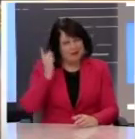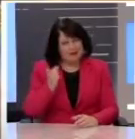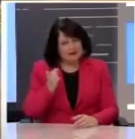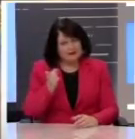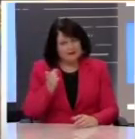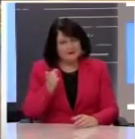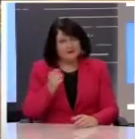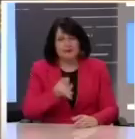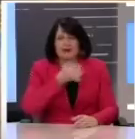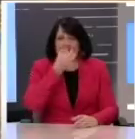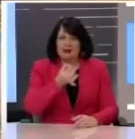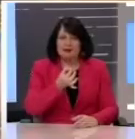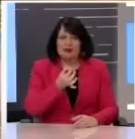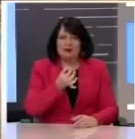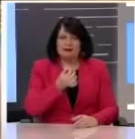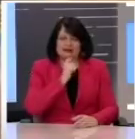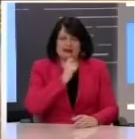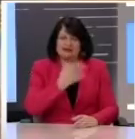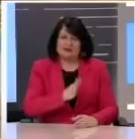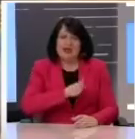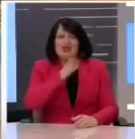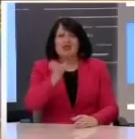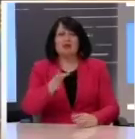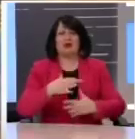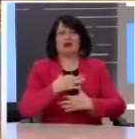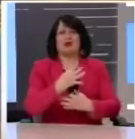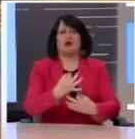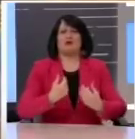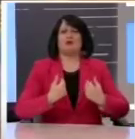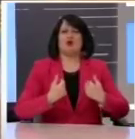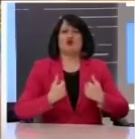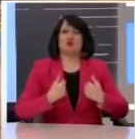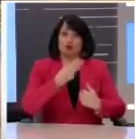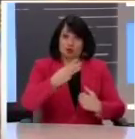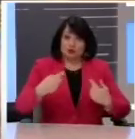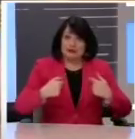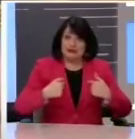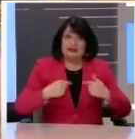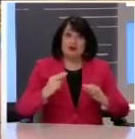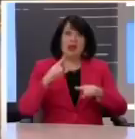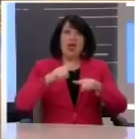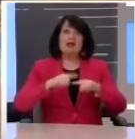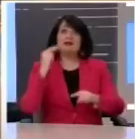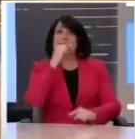συνέντευξή μου τόνισα, εγώ δεν πήγα εκεί για να εκπροσωπήσω μια παράταξη, αλλά πήγα ως Έλληνας Πρωθυπουργός,